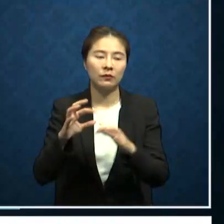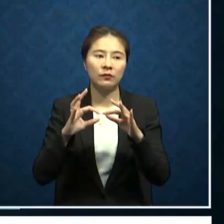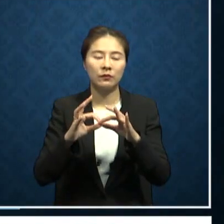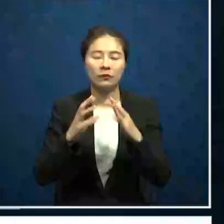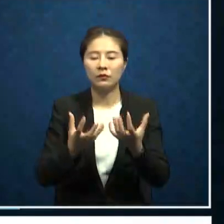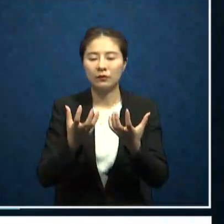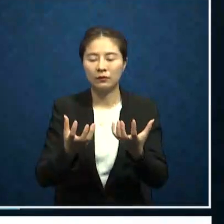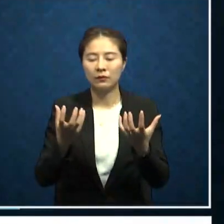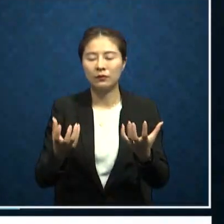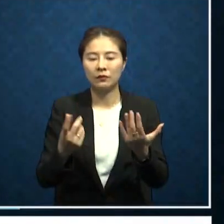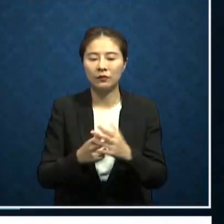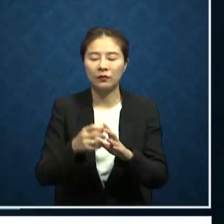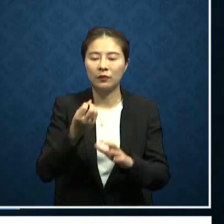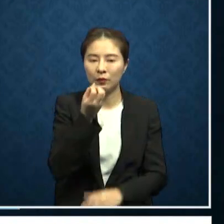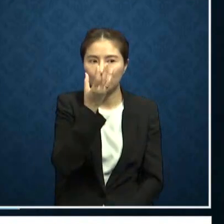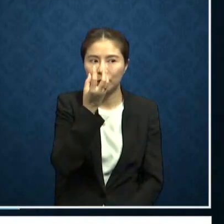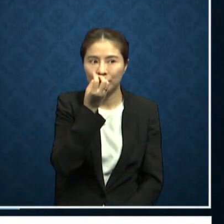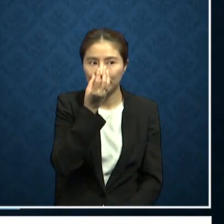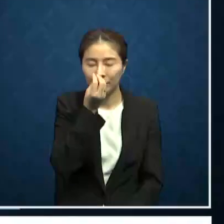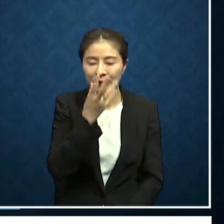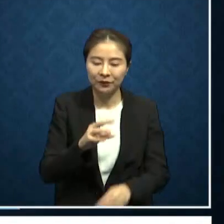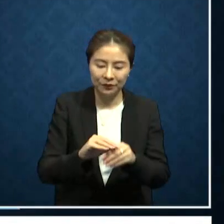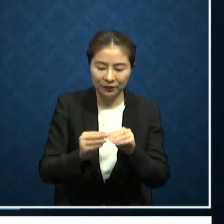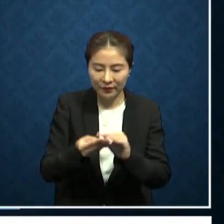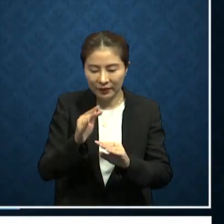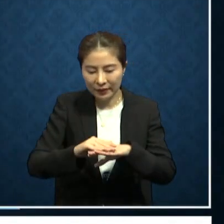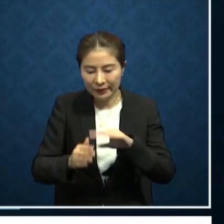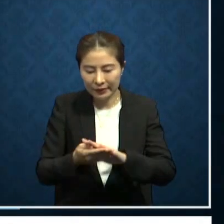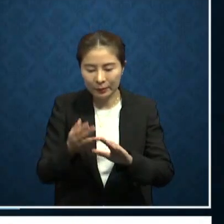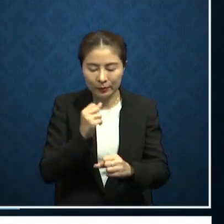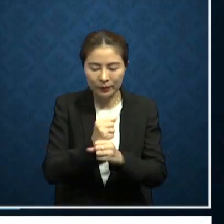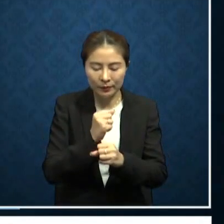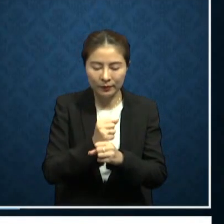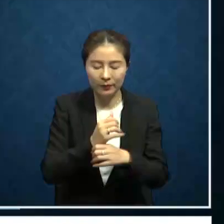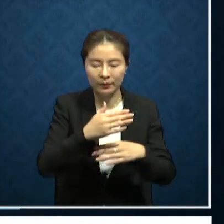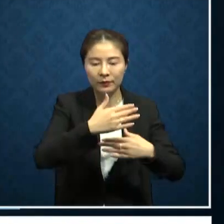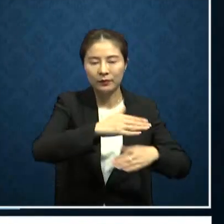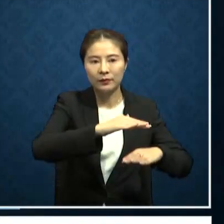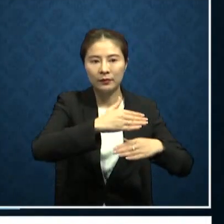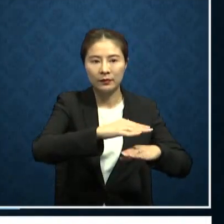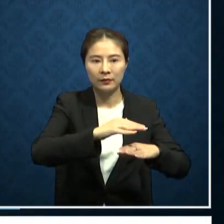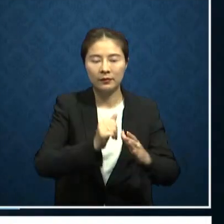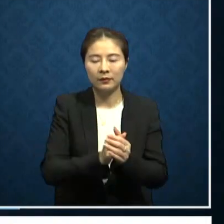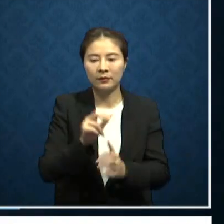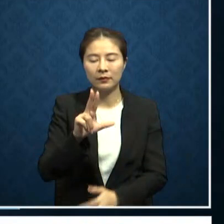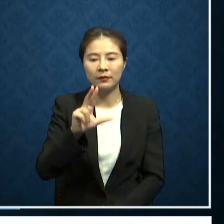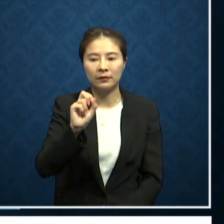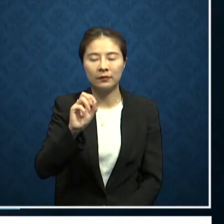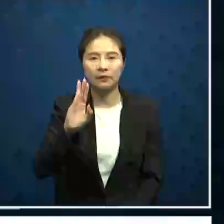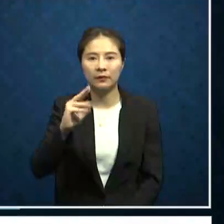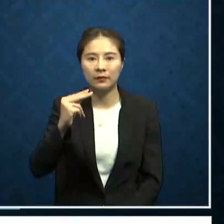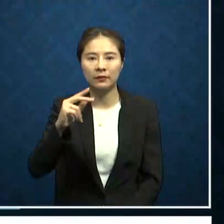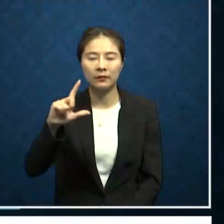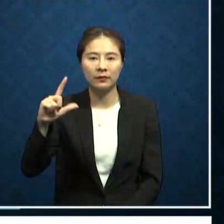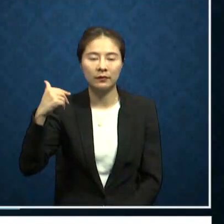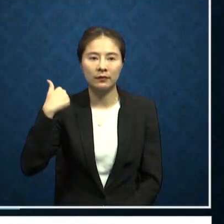ส่งออกนะคะงานฝีมือหตกรรมไทยนะคะในปี2566จากการสำรวจอยู่ที่ 34,000ล้านบาทนะคะ